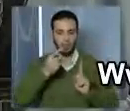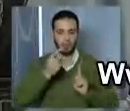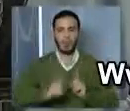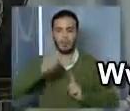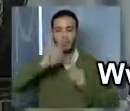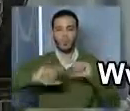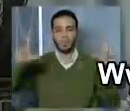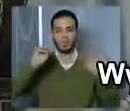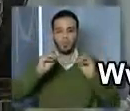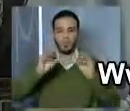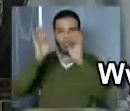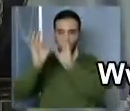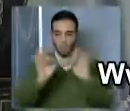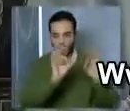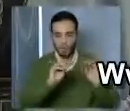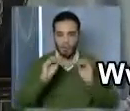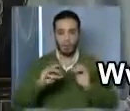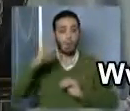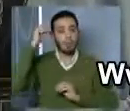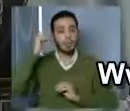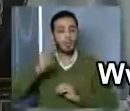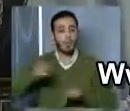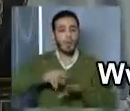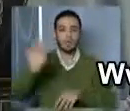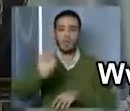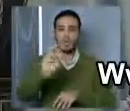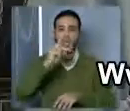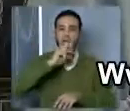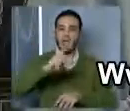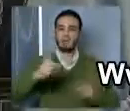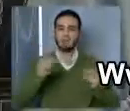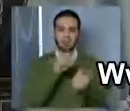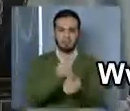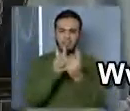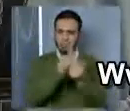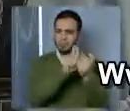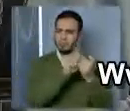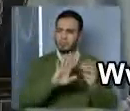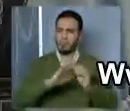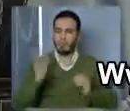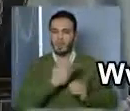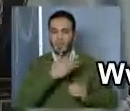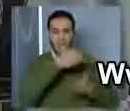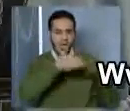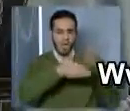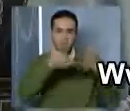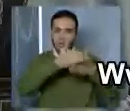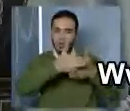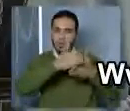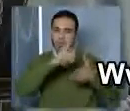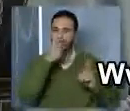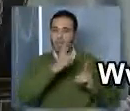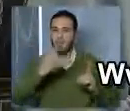يوضح الله هذه الحقيقة: يا أهل الكتاب لما تحاجون في إبراهيم وما أنزلت التوراة والإنجيل إلا من